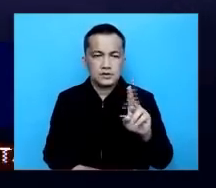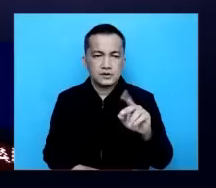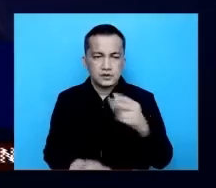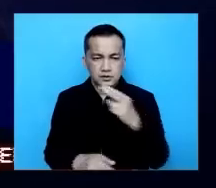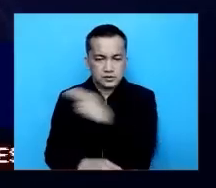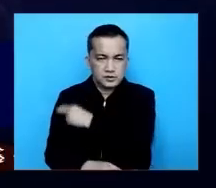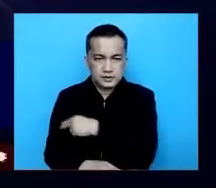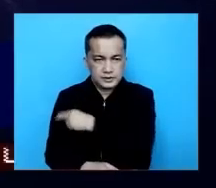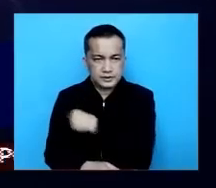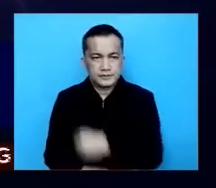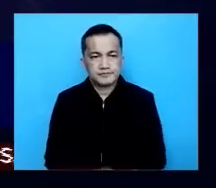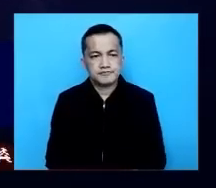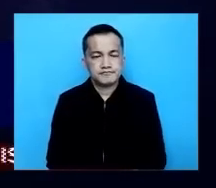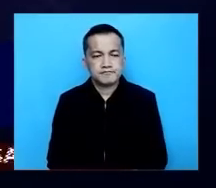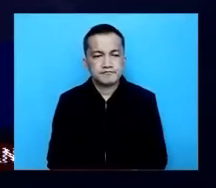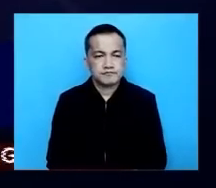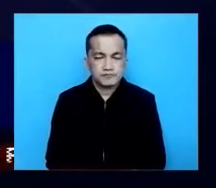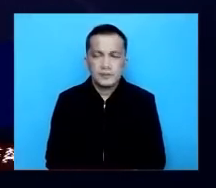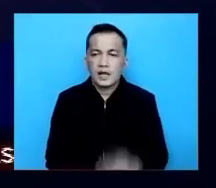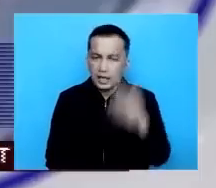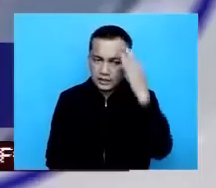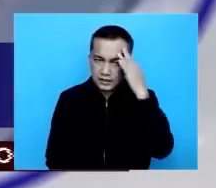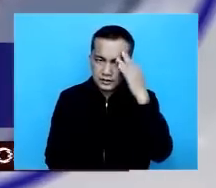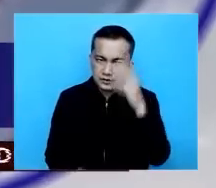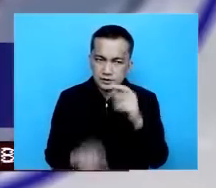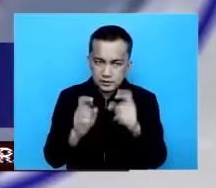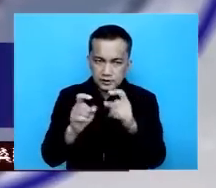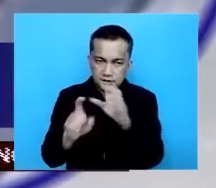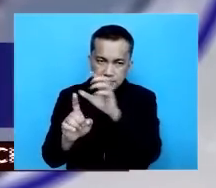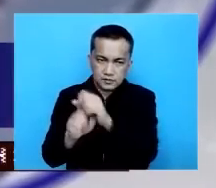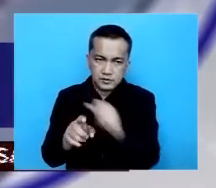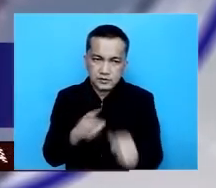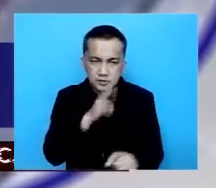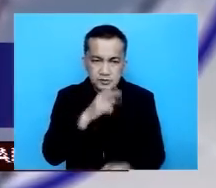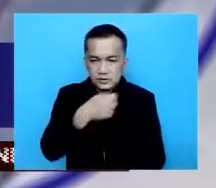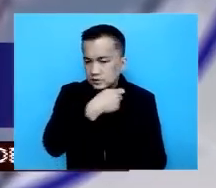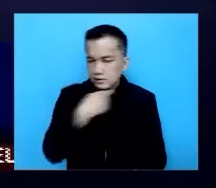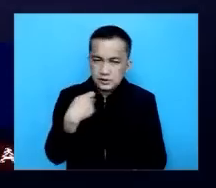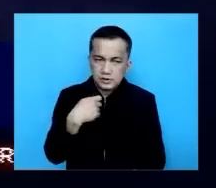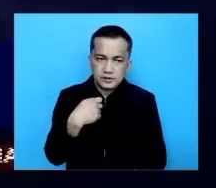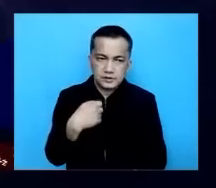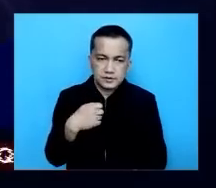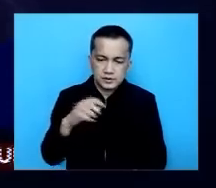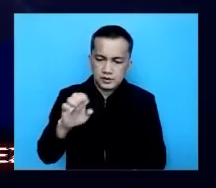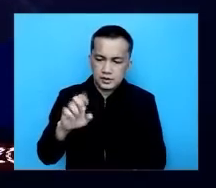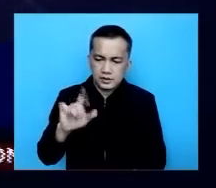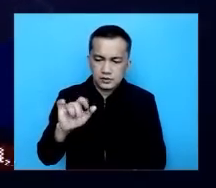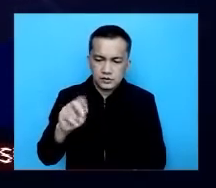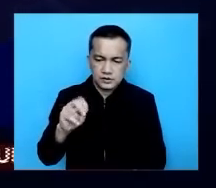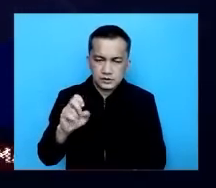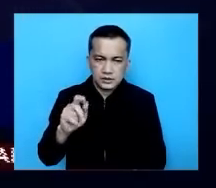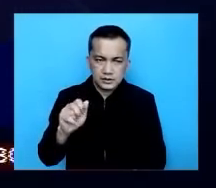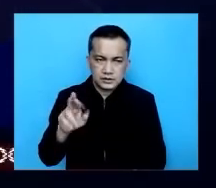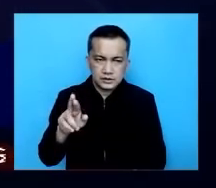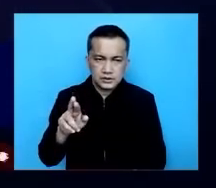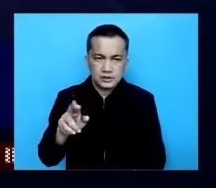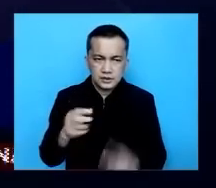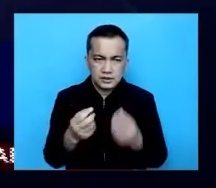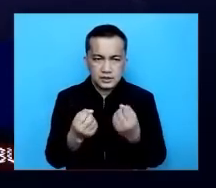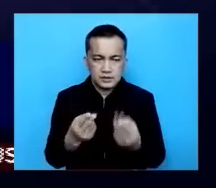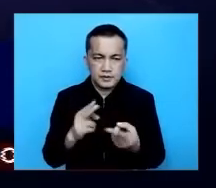ospital. Nakilala at agad namang nahuli ang sospek na gumilit sa leg ng biktima na si Edwin Salazar, live-in partner ng